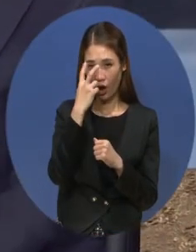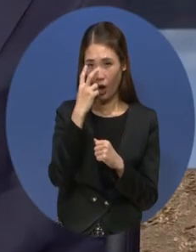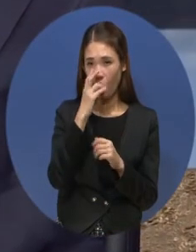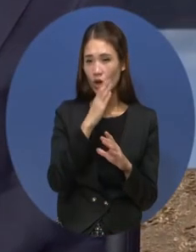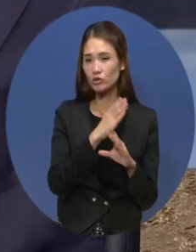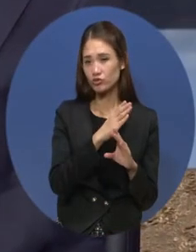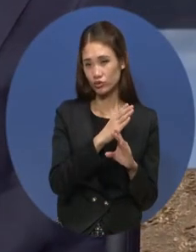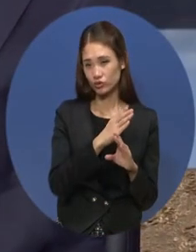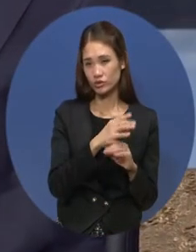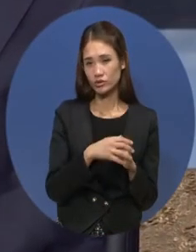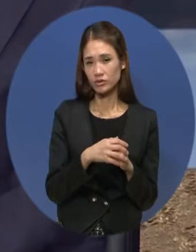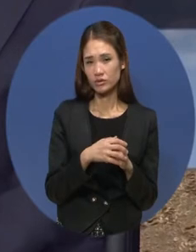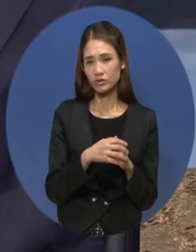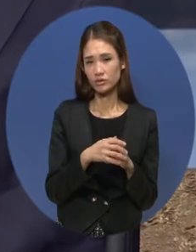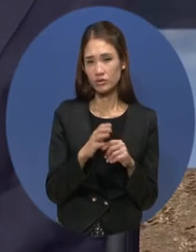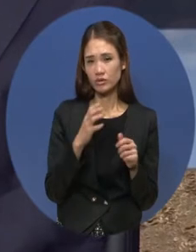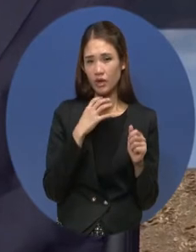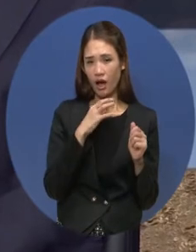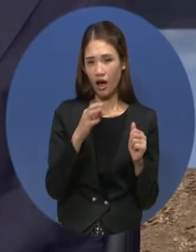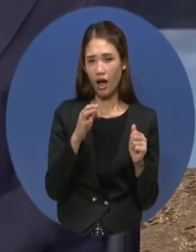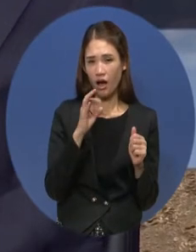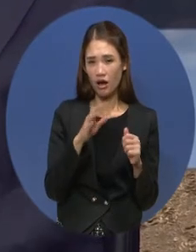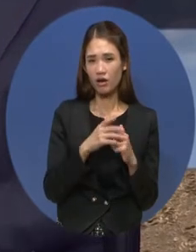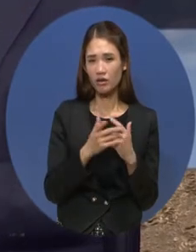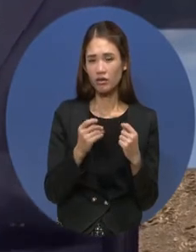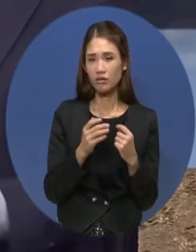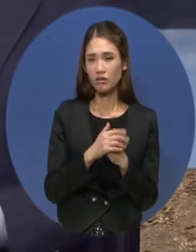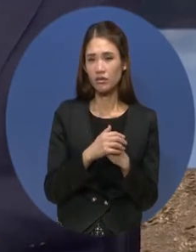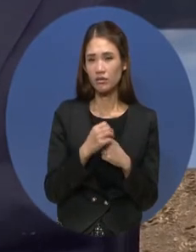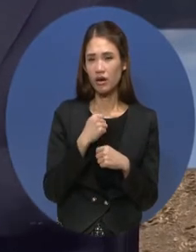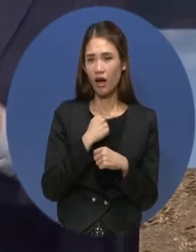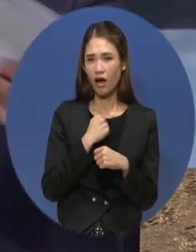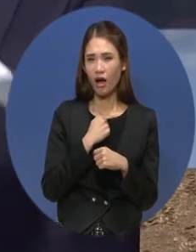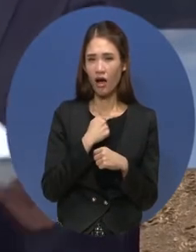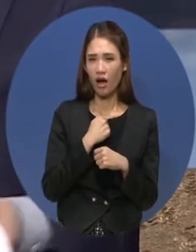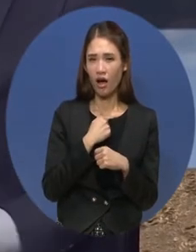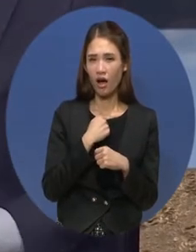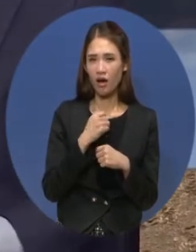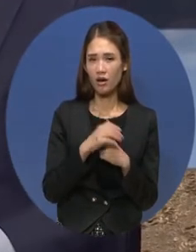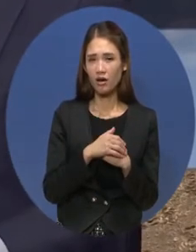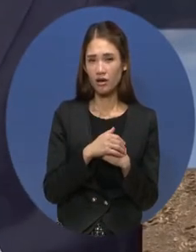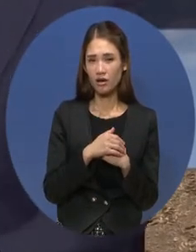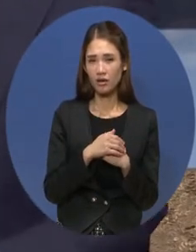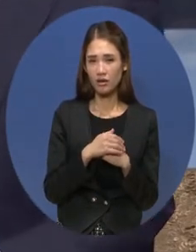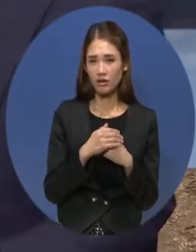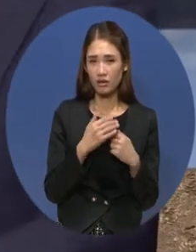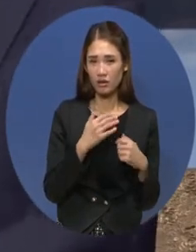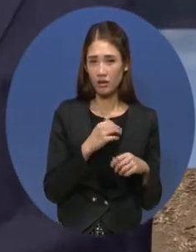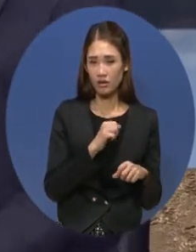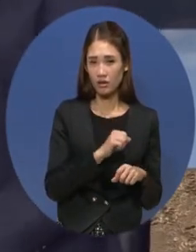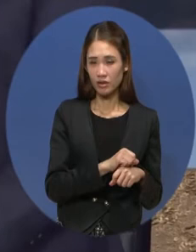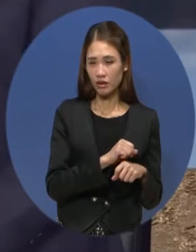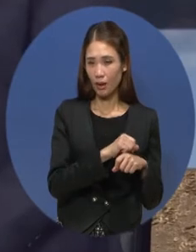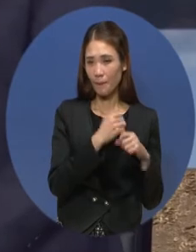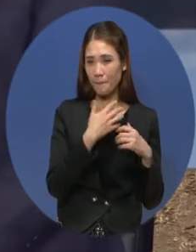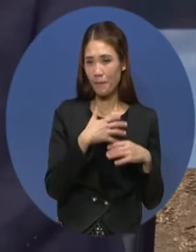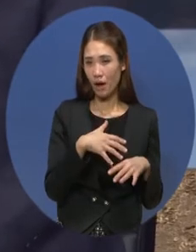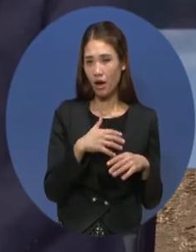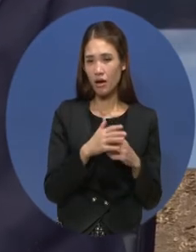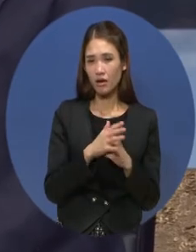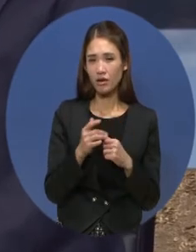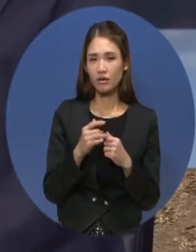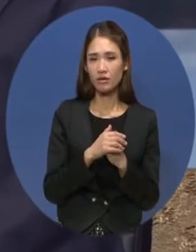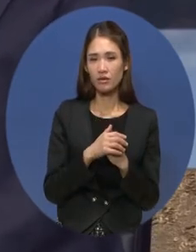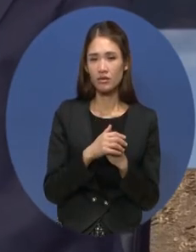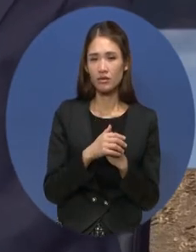검사 노 과정에서 윽박지르고 그럴 수밖에 없었던 거지 답답한 거죠 그 분은 필요가 또 쌓여 해가 보니까 서로 이게 좀